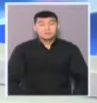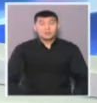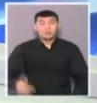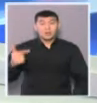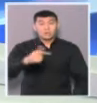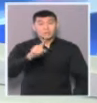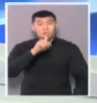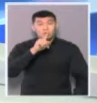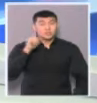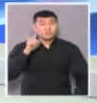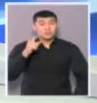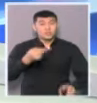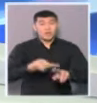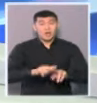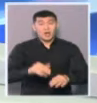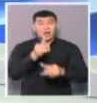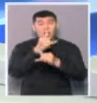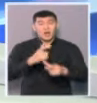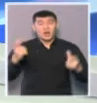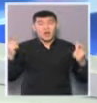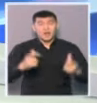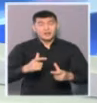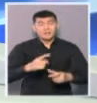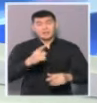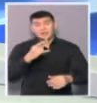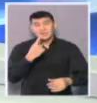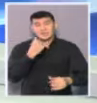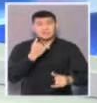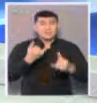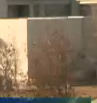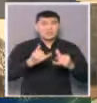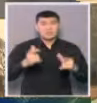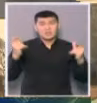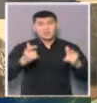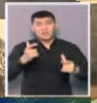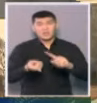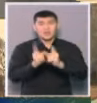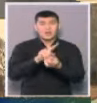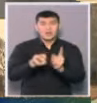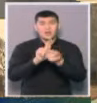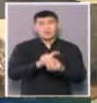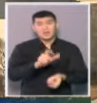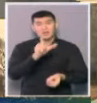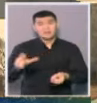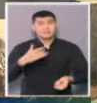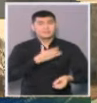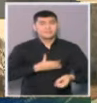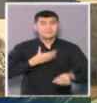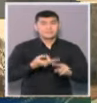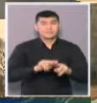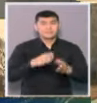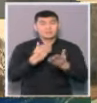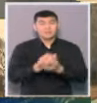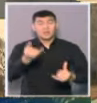Атырау жасыл аймаққа жетейін десе жете алмай тұр. Қызылдан сарыға, сарыдан қызылға өтіп жұртты әбден әбігерге салды. Хош,